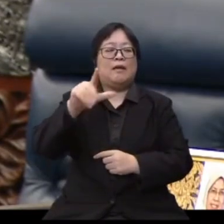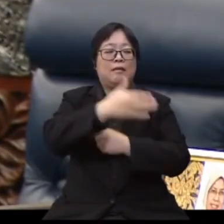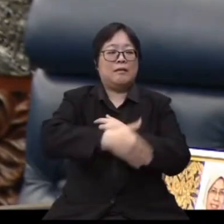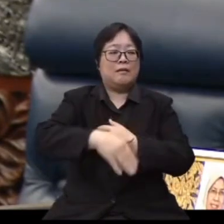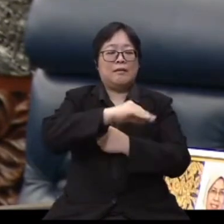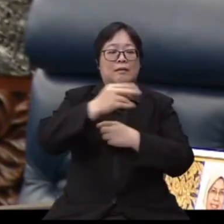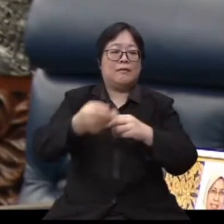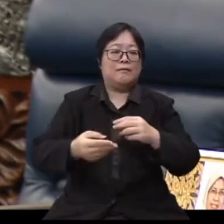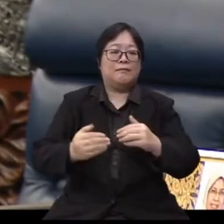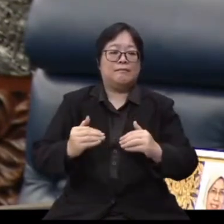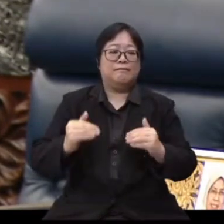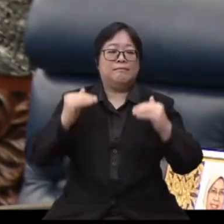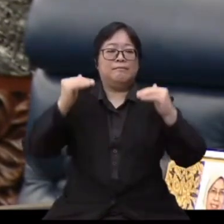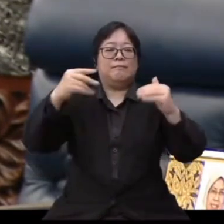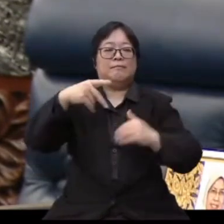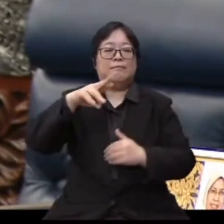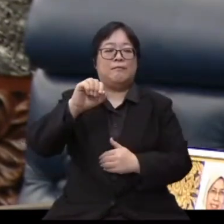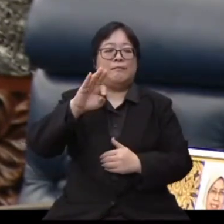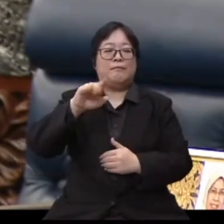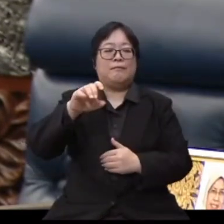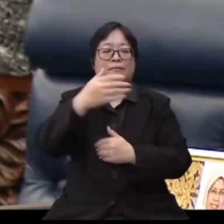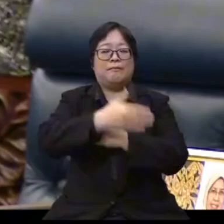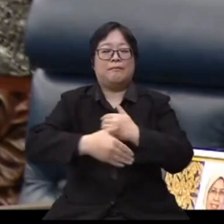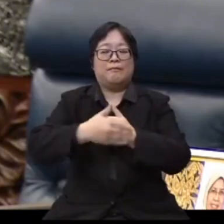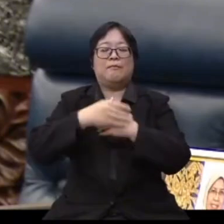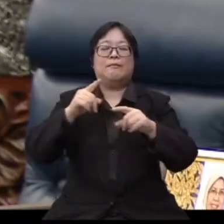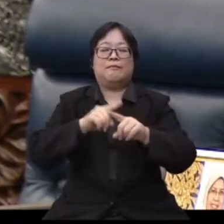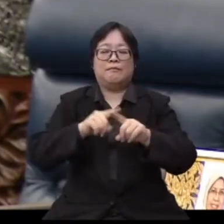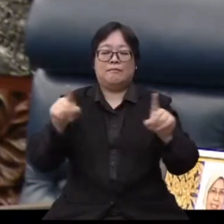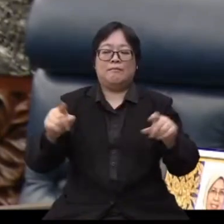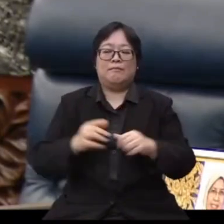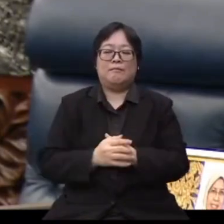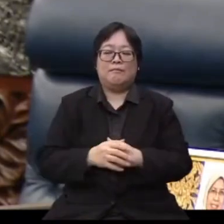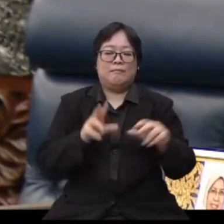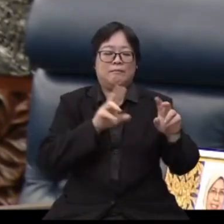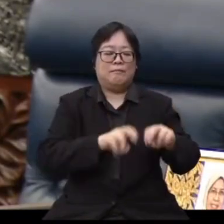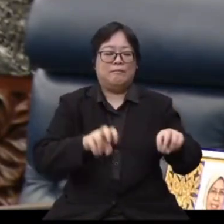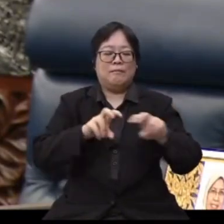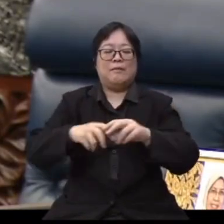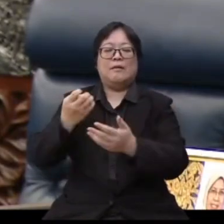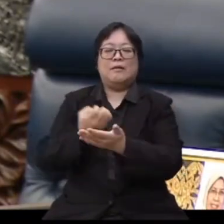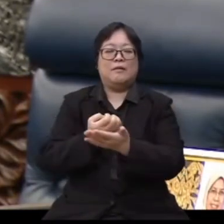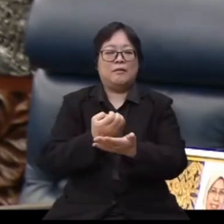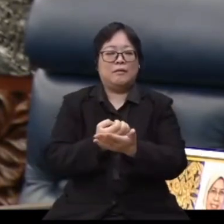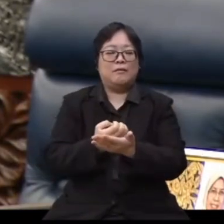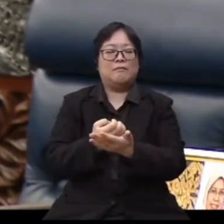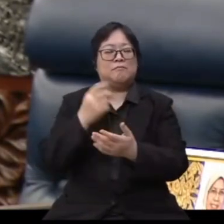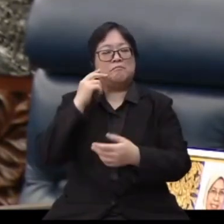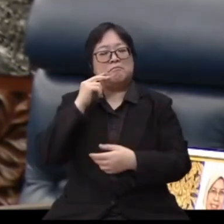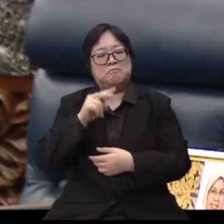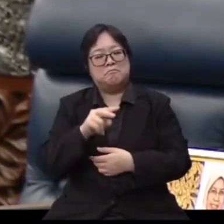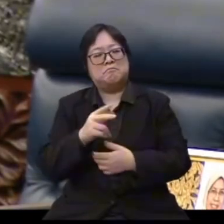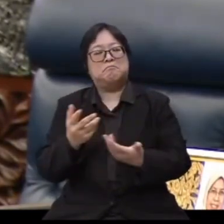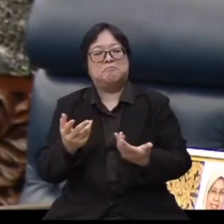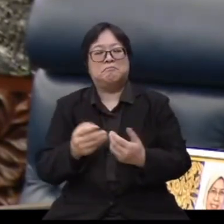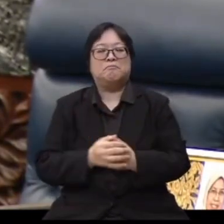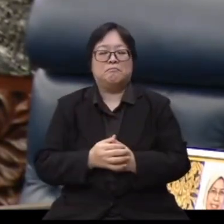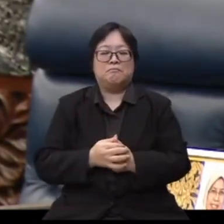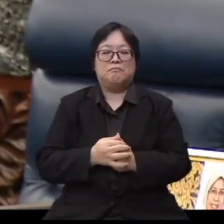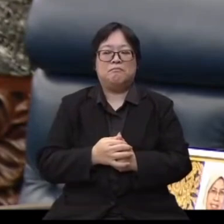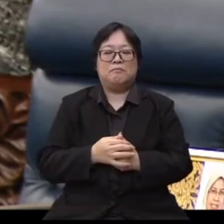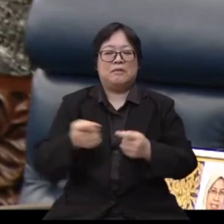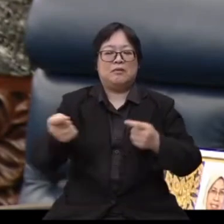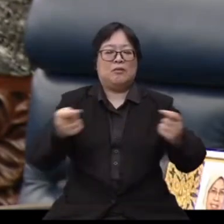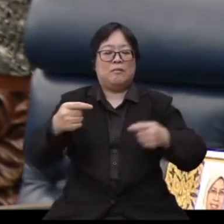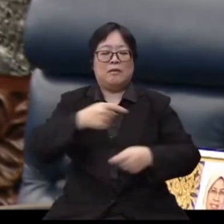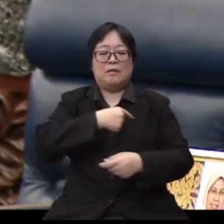meningkatkan profil negara. Walaubagaimanapun penganalisa ekonomi melihat